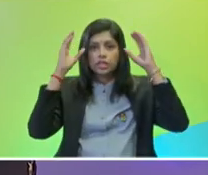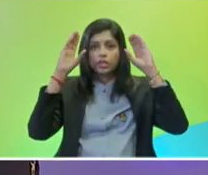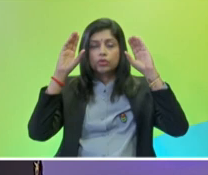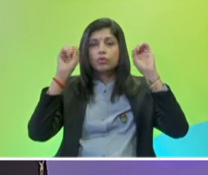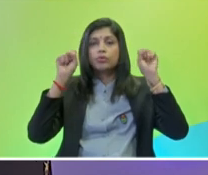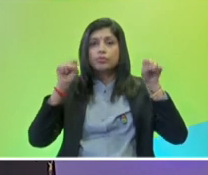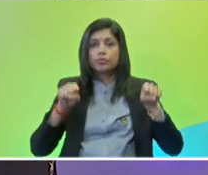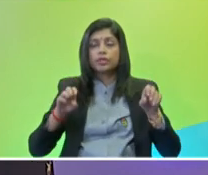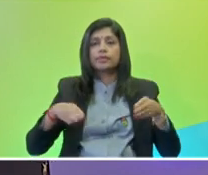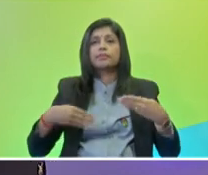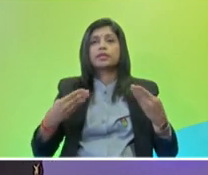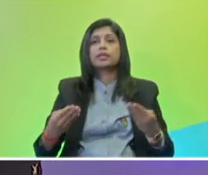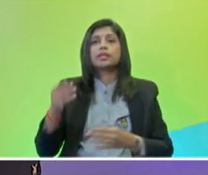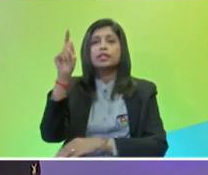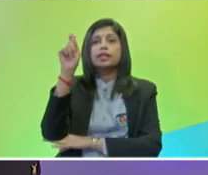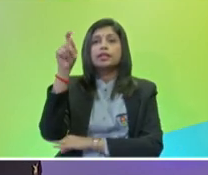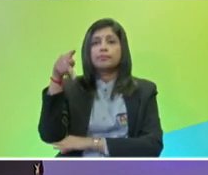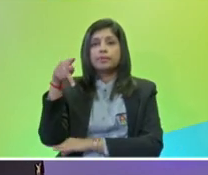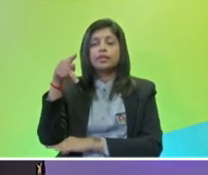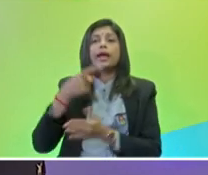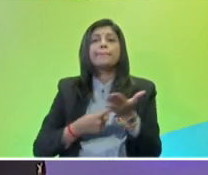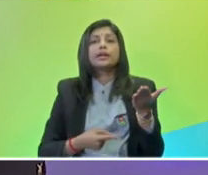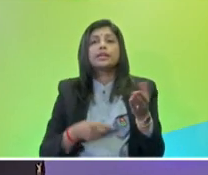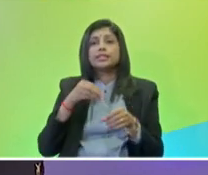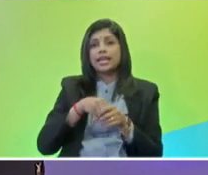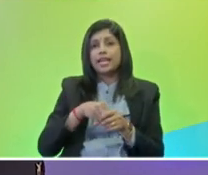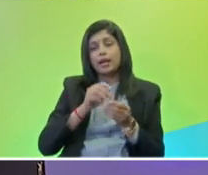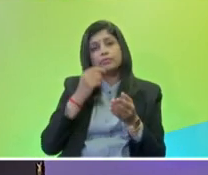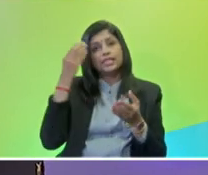dalam buku catatan Cikgu dan juga